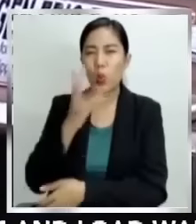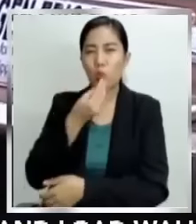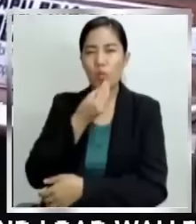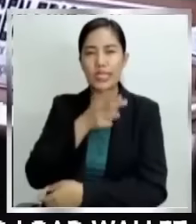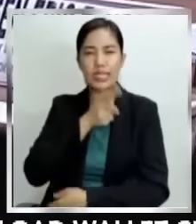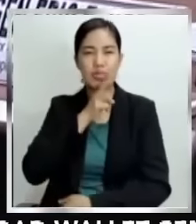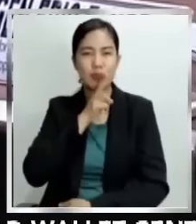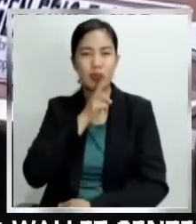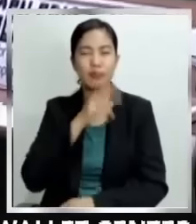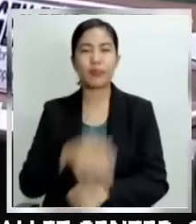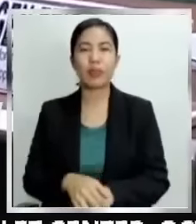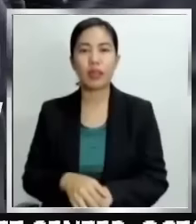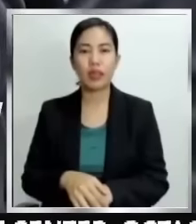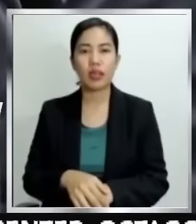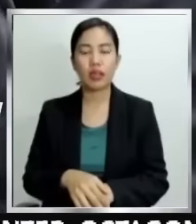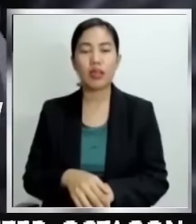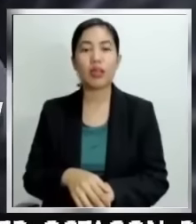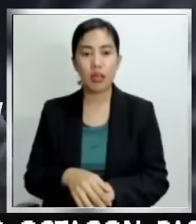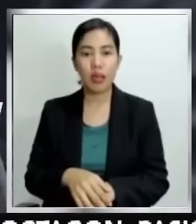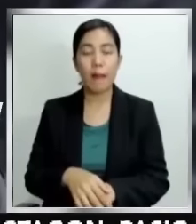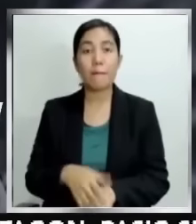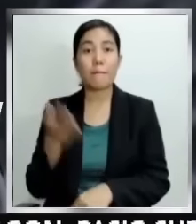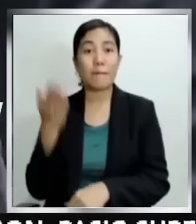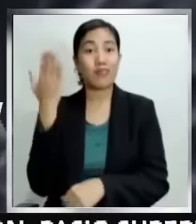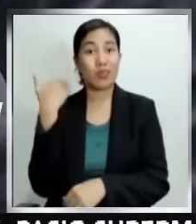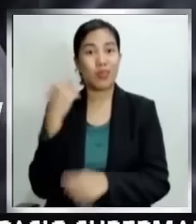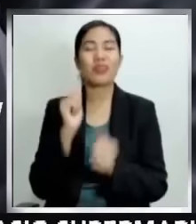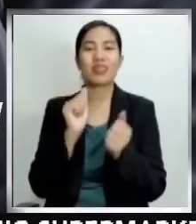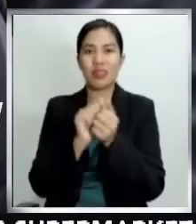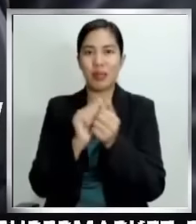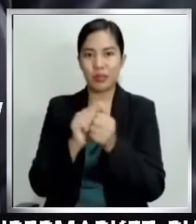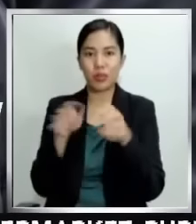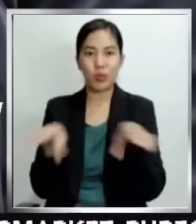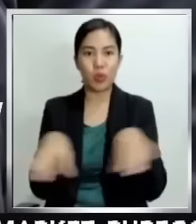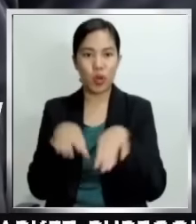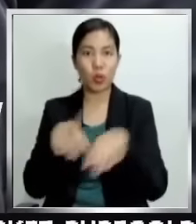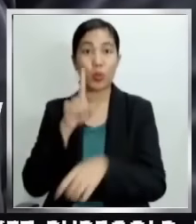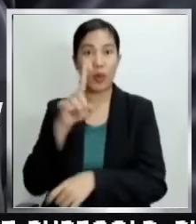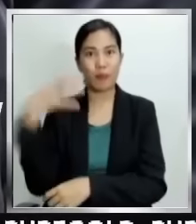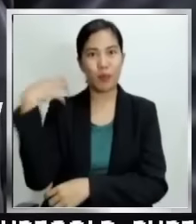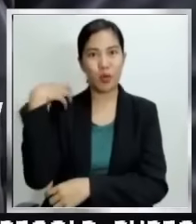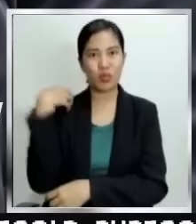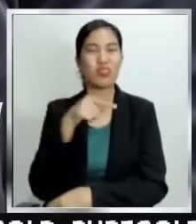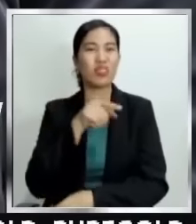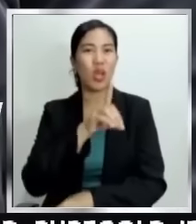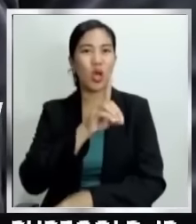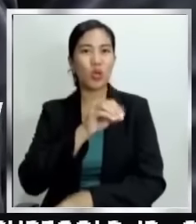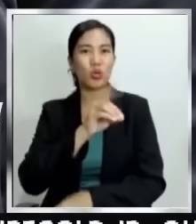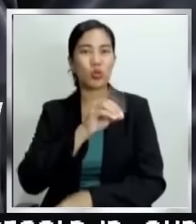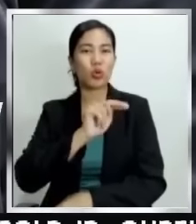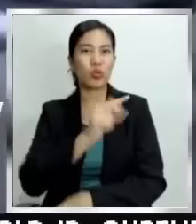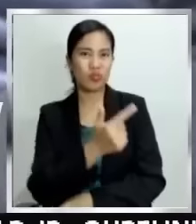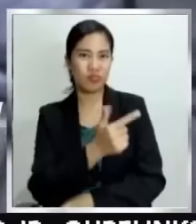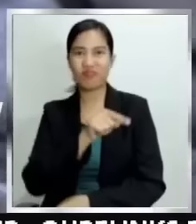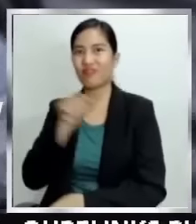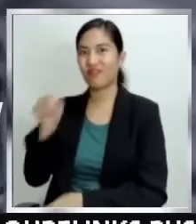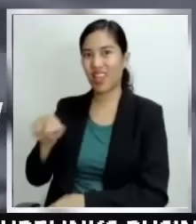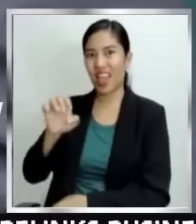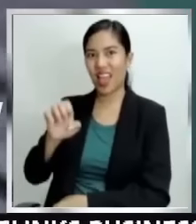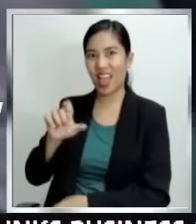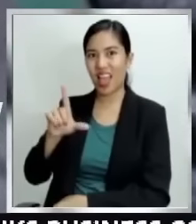trabaho at iisa ang amo noon, nina Elvi at Dodong. Kaya malaki raw ang posibilidad na may kinalaman ng krimen sa pagtestigo ng biktima